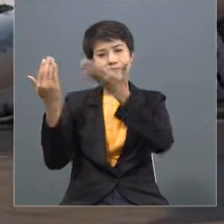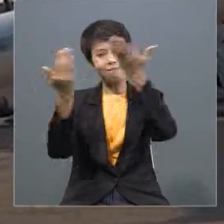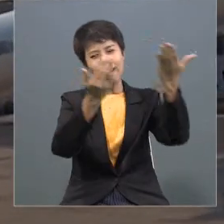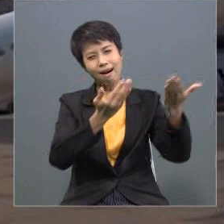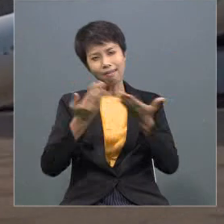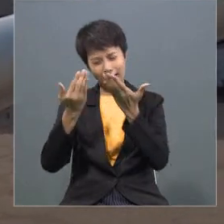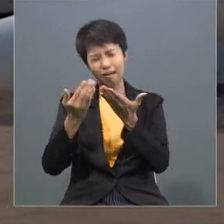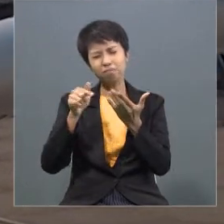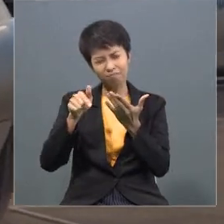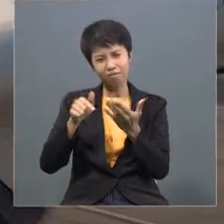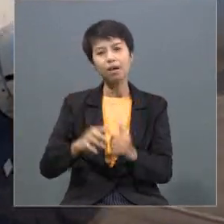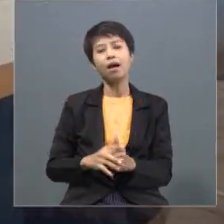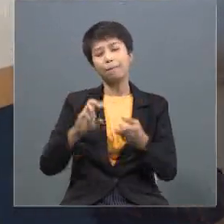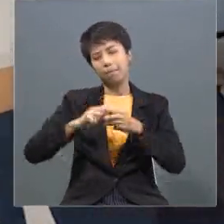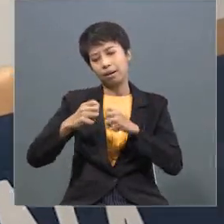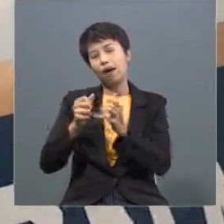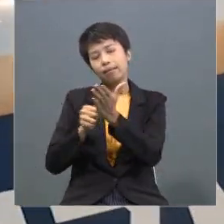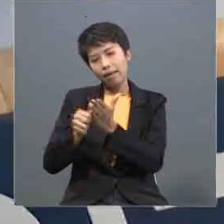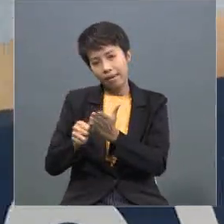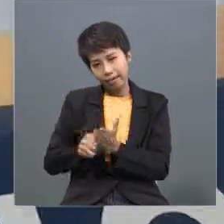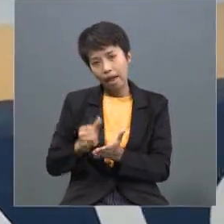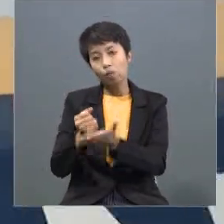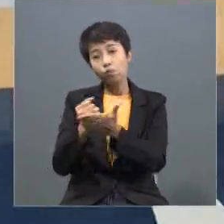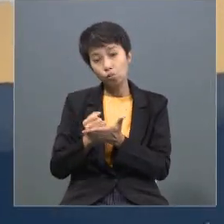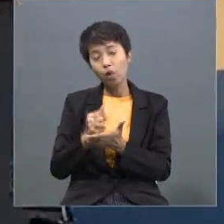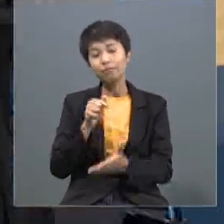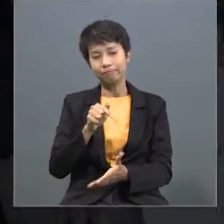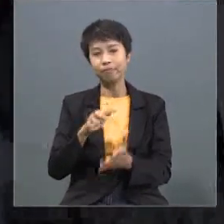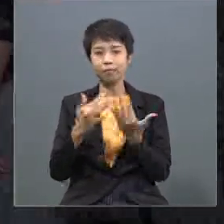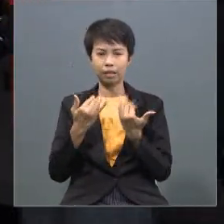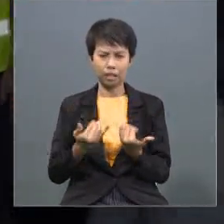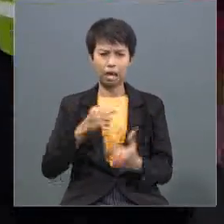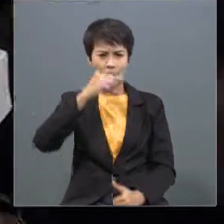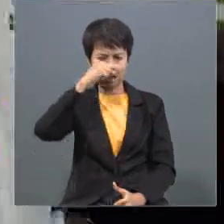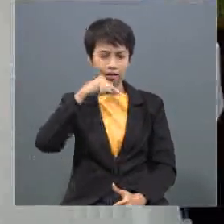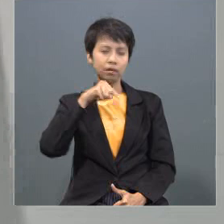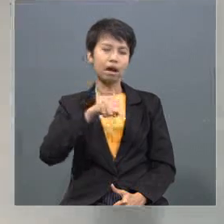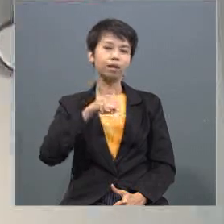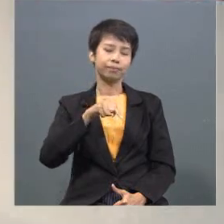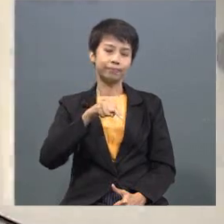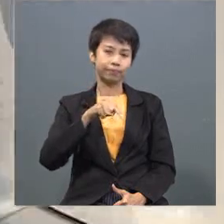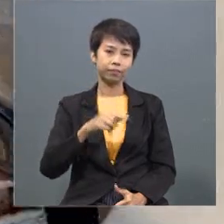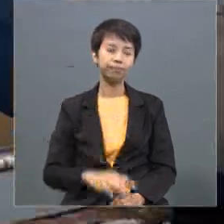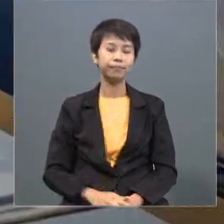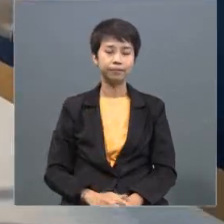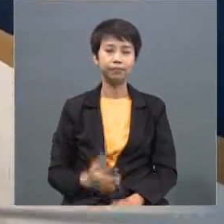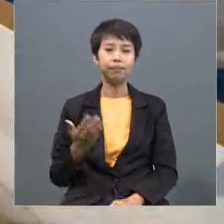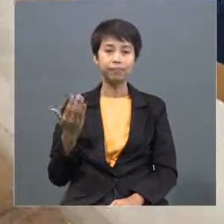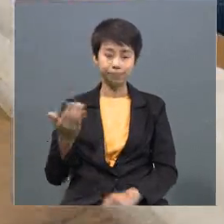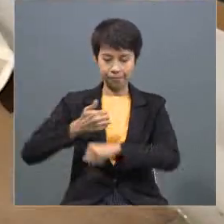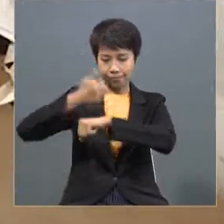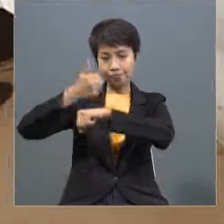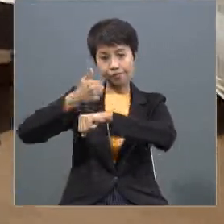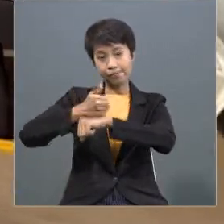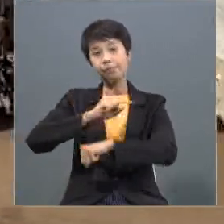ชีวิตที่ดีของคนไทยซึ่งข้อมูลที่ได้จากการสำรวจคุณภาพอากาศในประเทศไทยนั้นนายปกรอาภาพันธุ์ผู้อำนวยการ